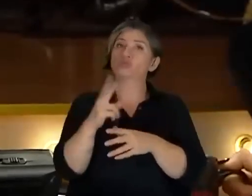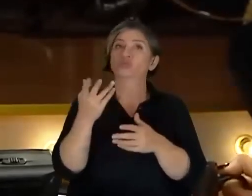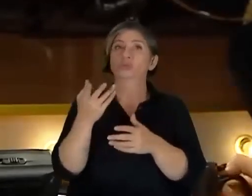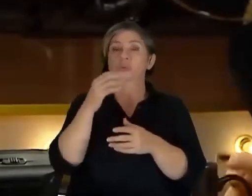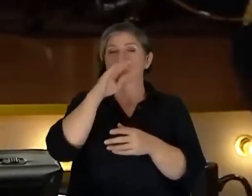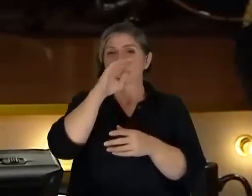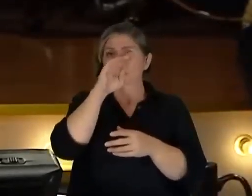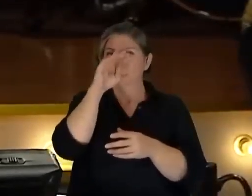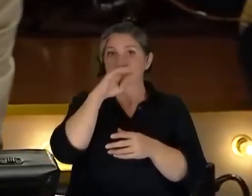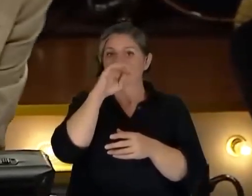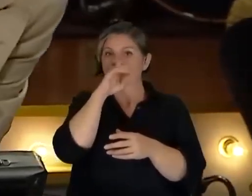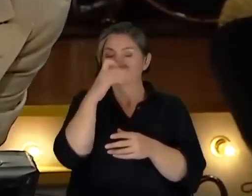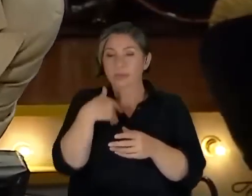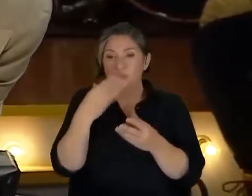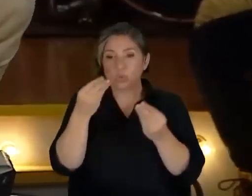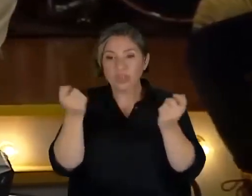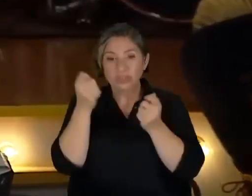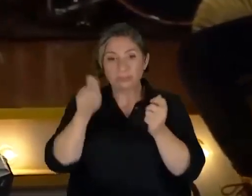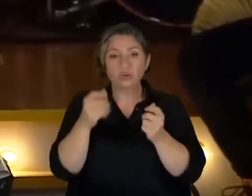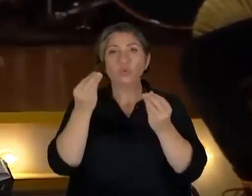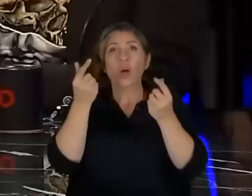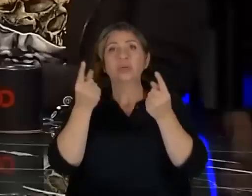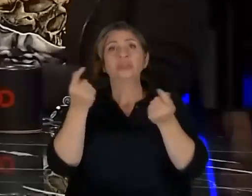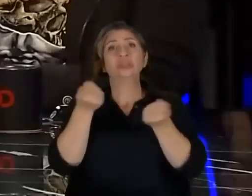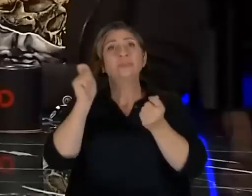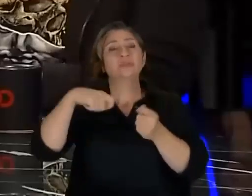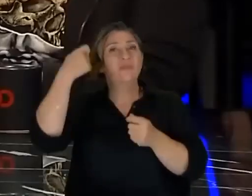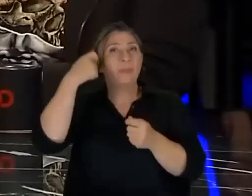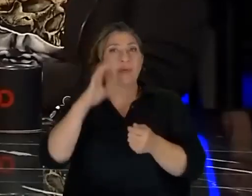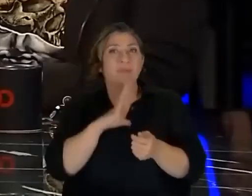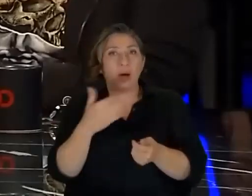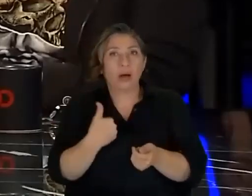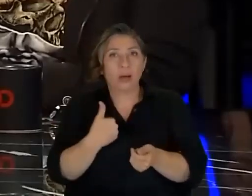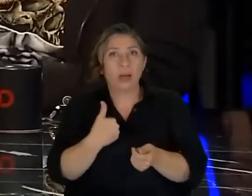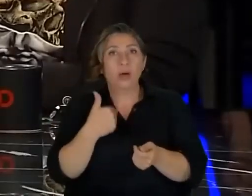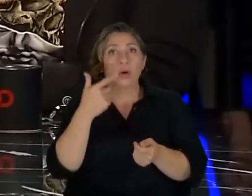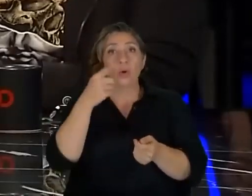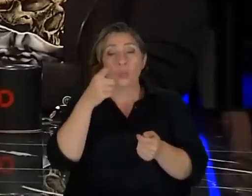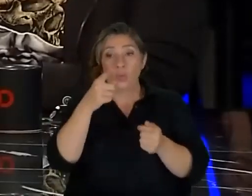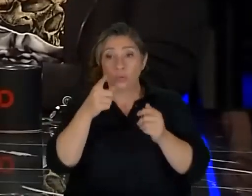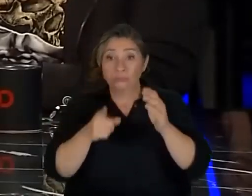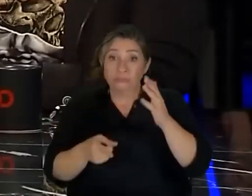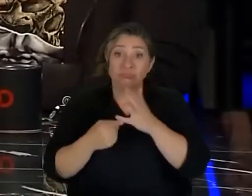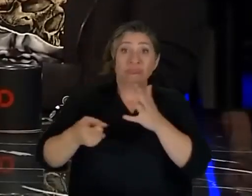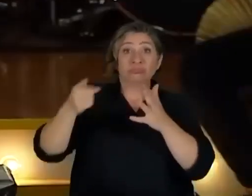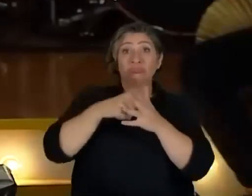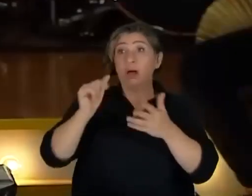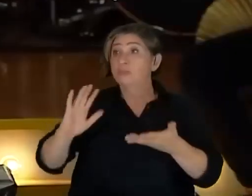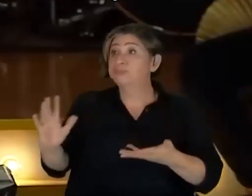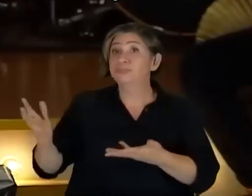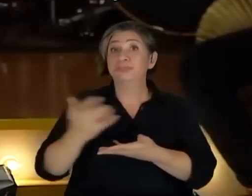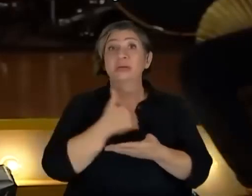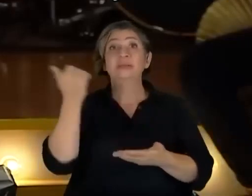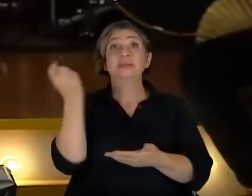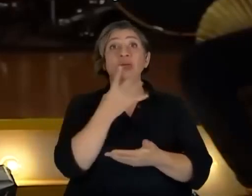gününü. Mesela benim çok iş yapmış ve çok az iş yapmış filmlerim var. Ve bu gişe meselesi beni yani gişe ve